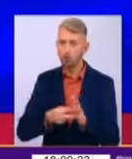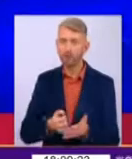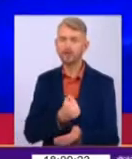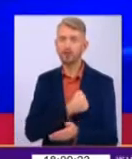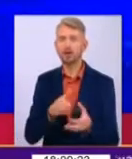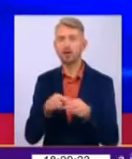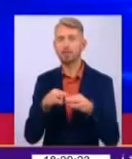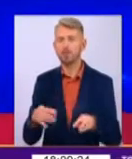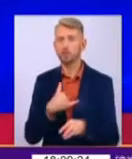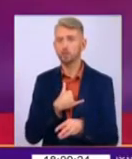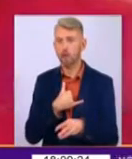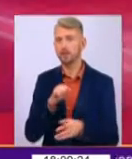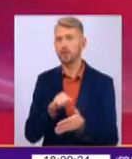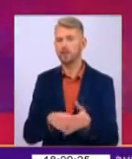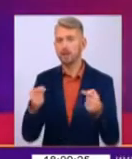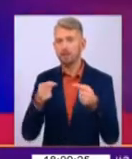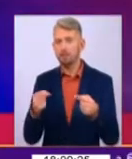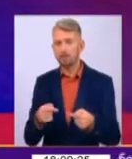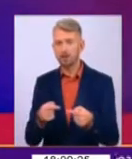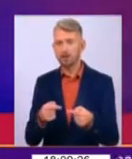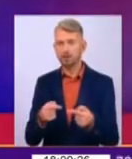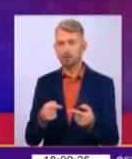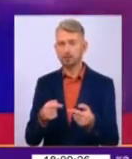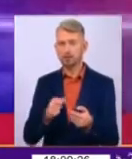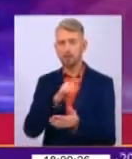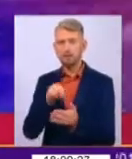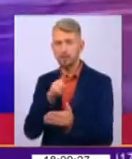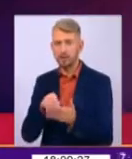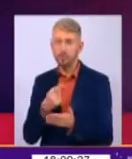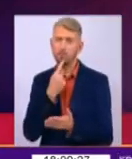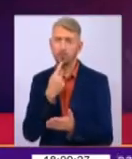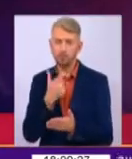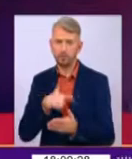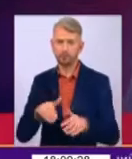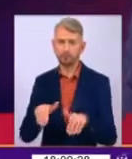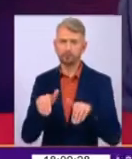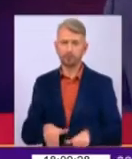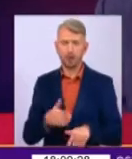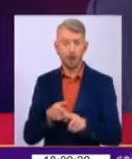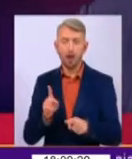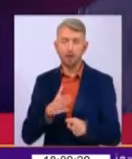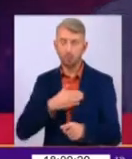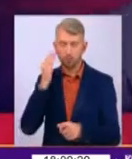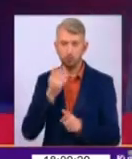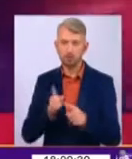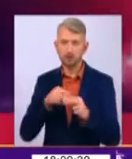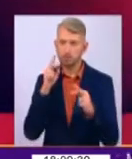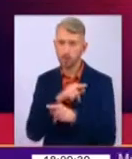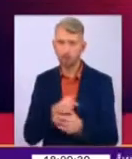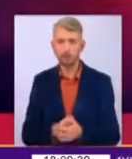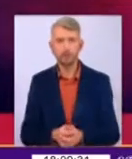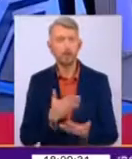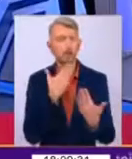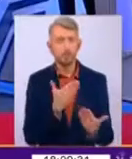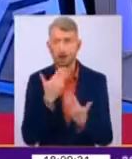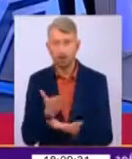Кабмін у нас від певних мобілізаційних питань пробує самоусунутися. А на мій погляд, це не зовсім коректно і правильно. Дякую